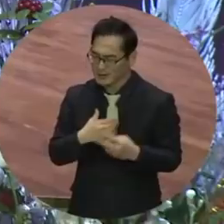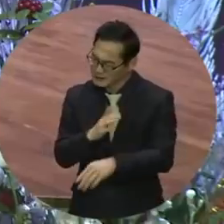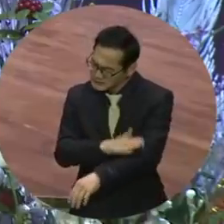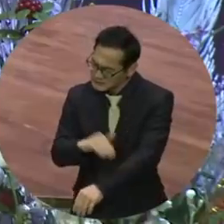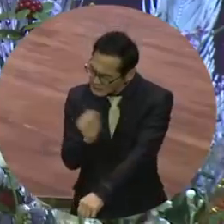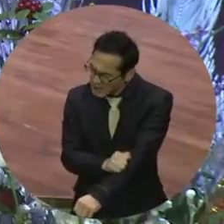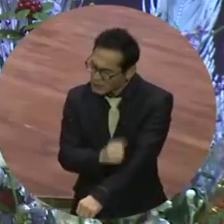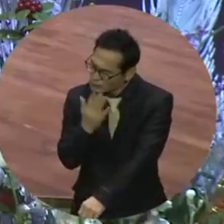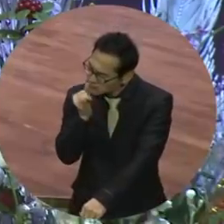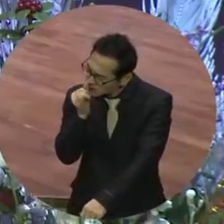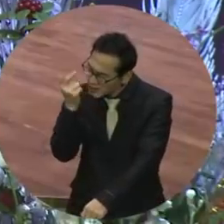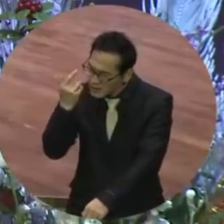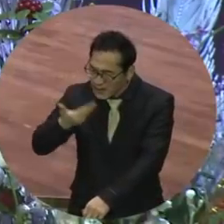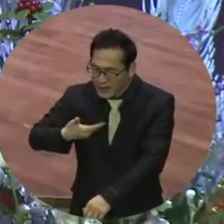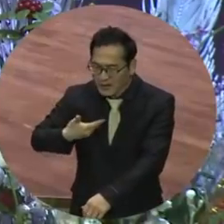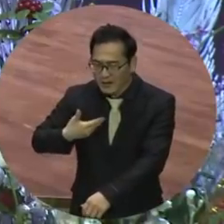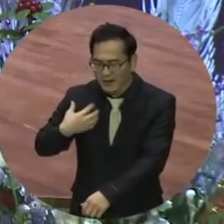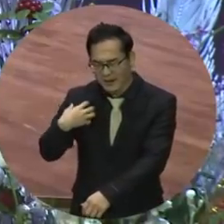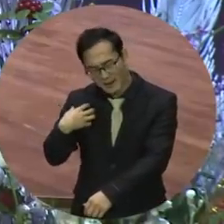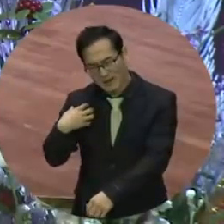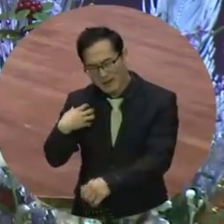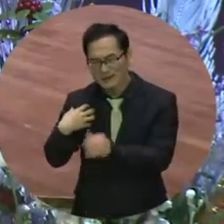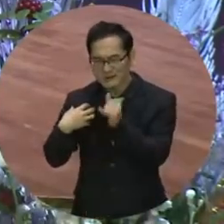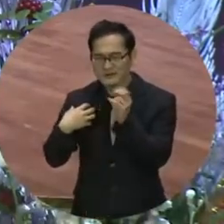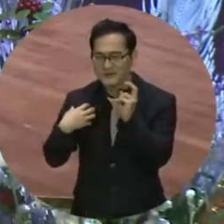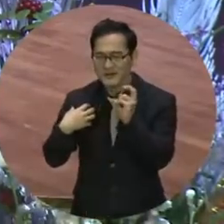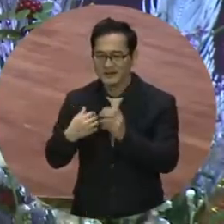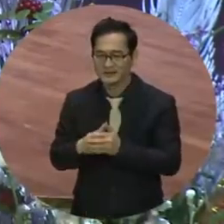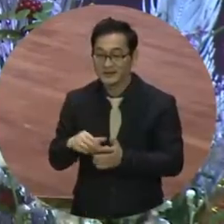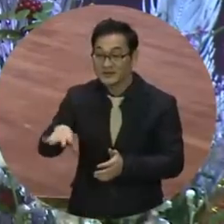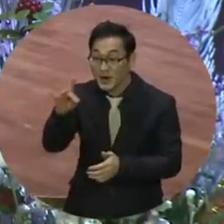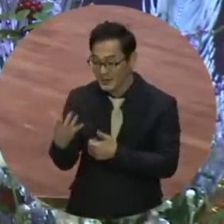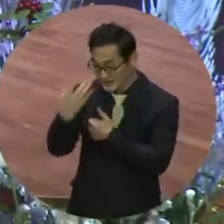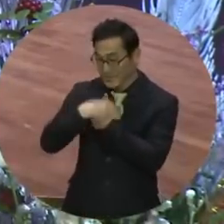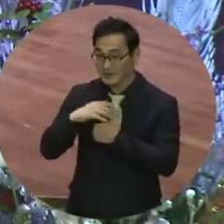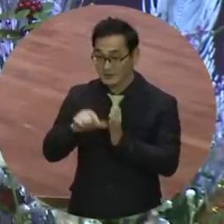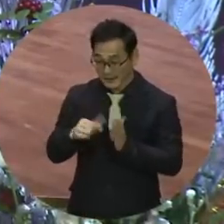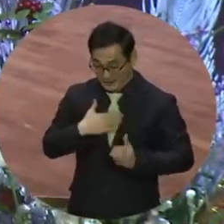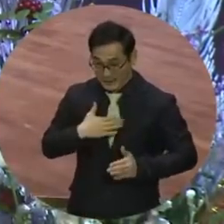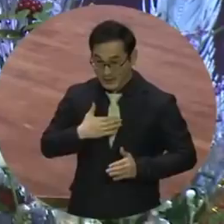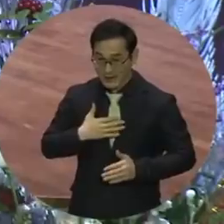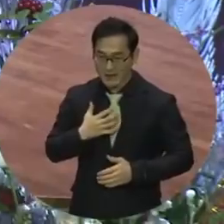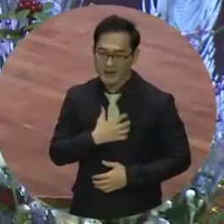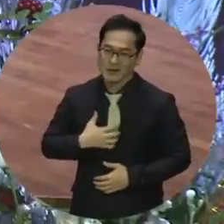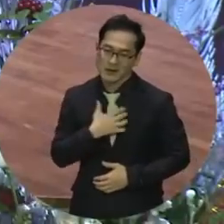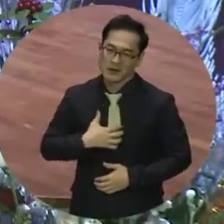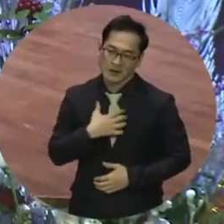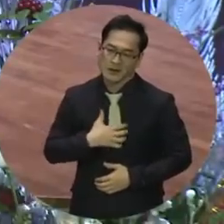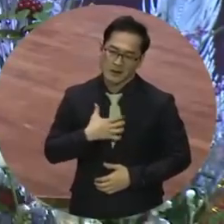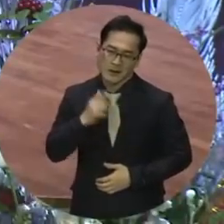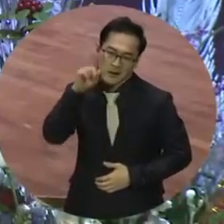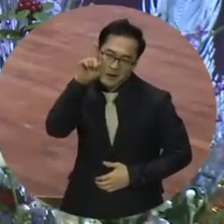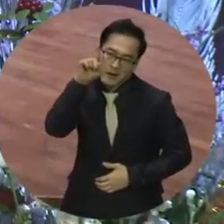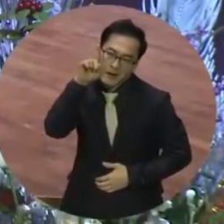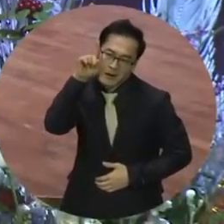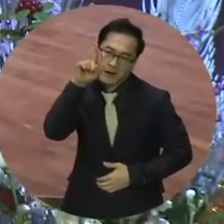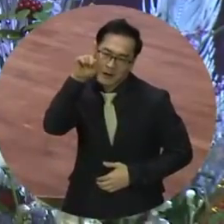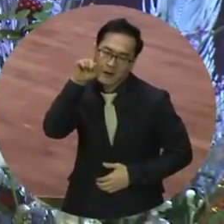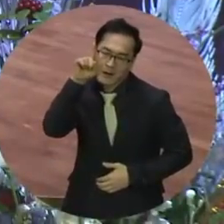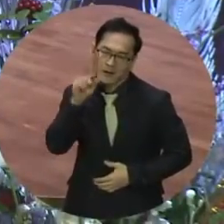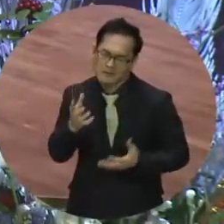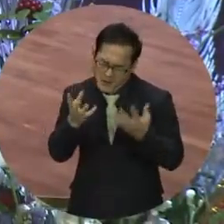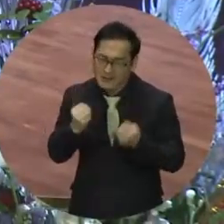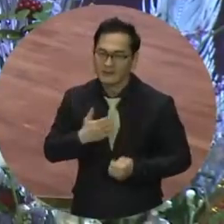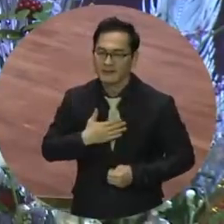되는 분들 많이 있어요. 저 같은 경우는 근심으로 시작한 사람. 뭐든지 근심이 많아가지고, 야, 이거 어떻게